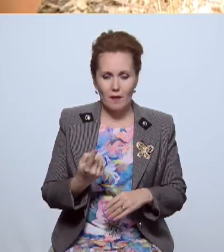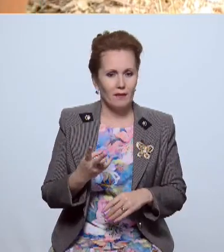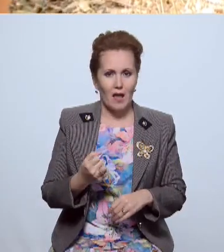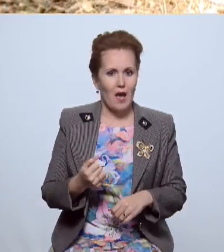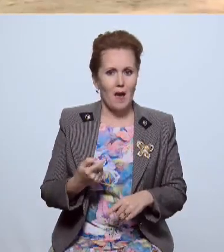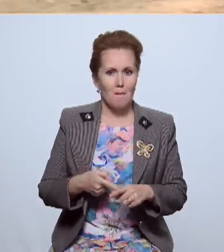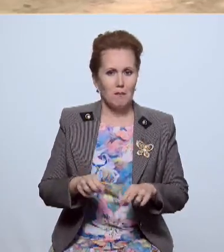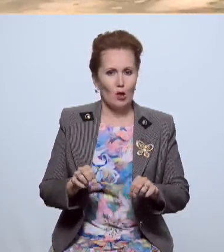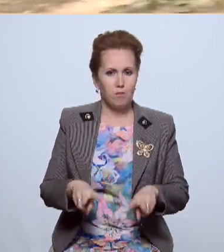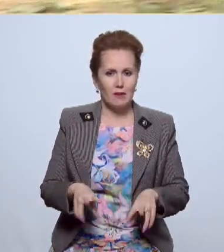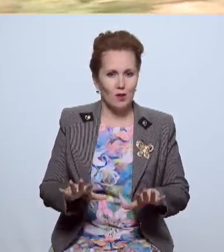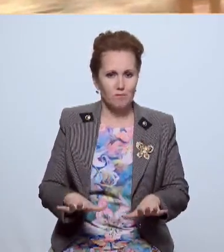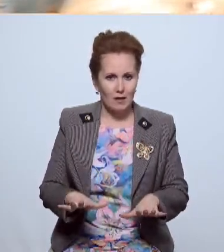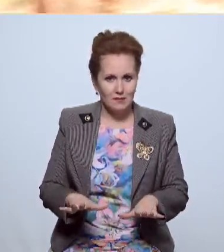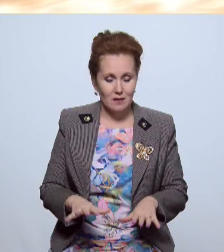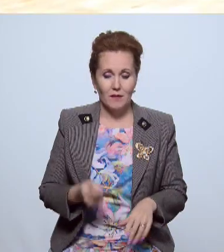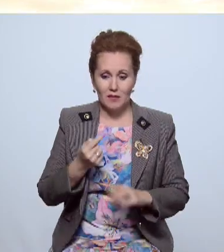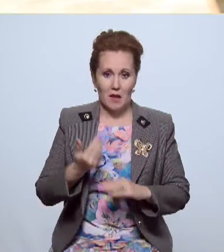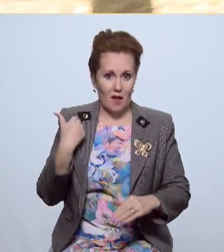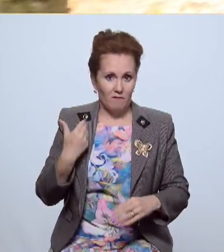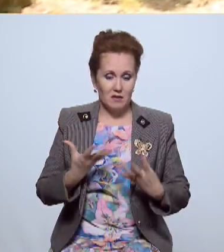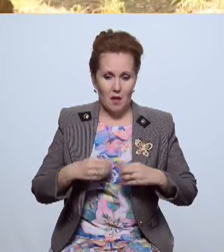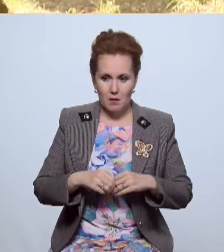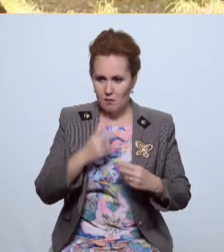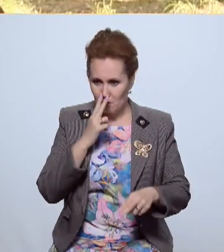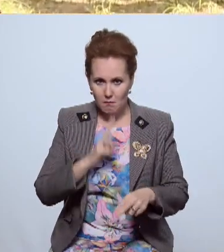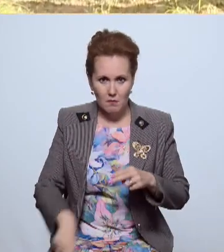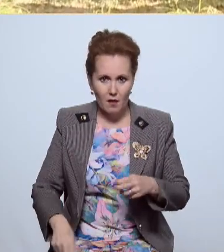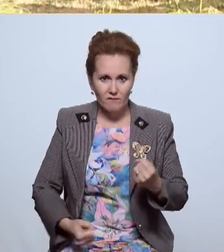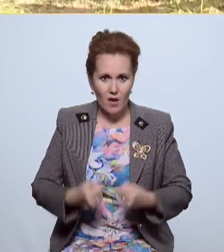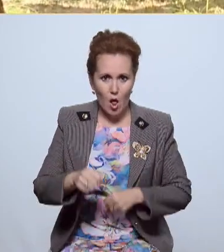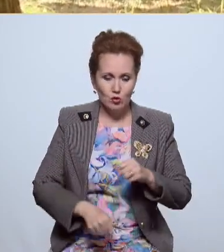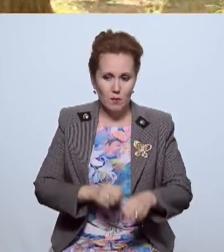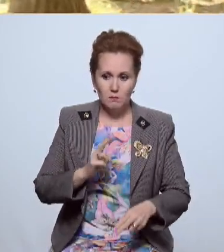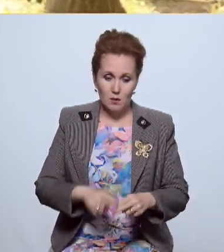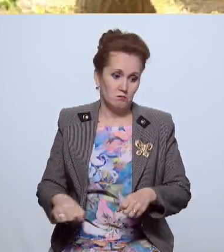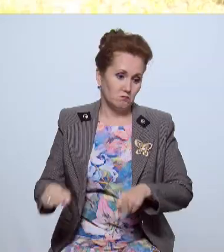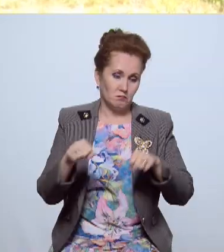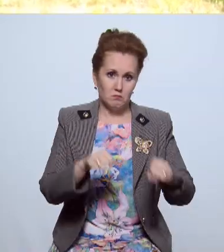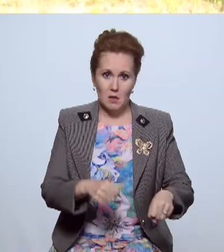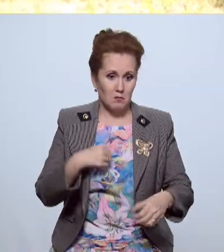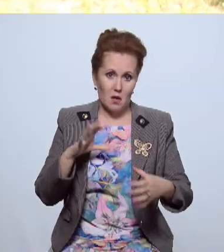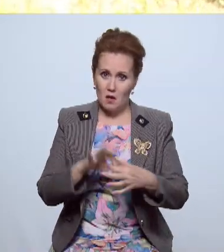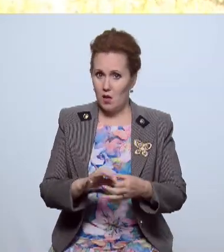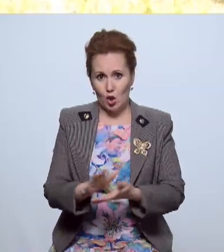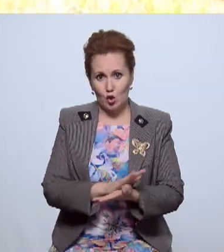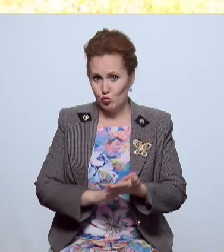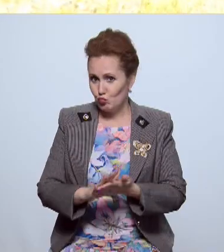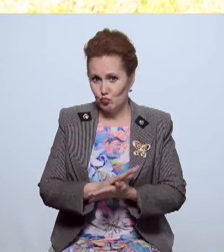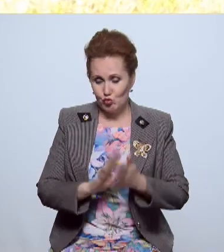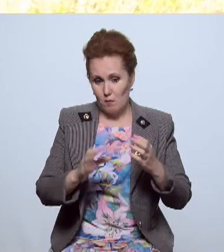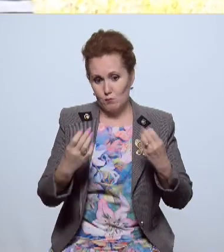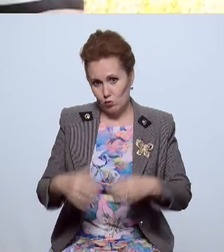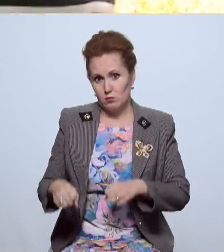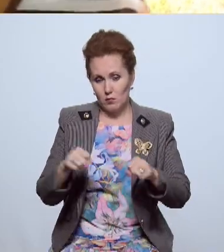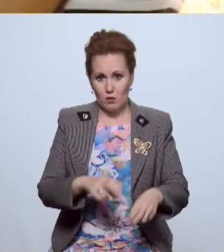самое безопасное место парковки. Недавно семья стала жертвой веловоришек. Нас стояли, мы не прицепляли ничем, ни замками, ничего.